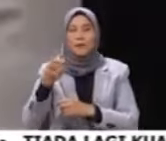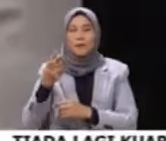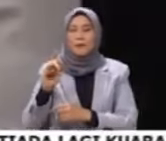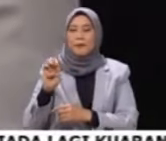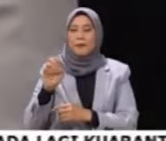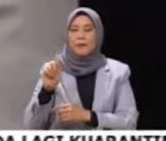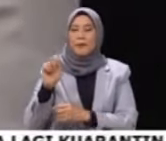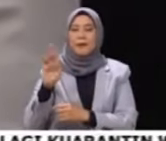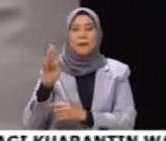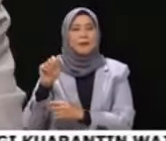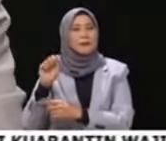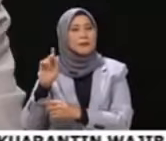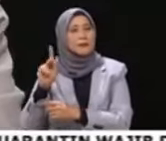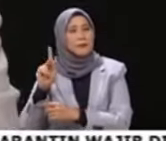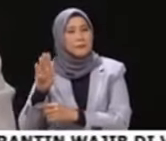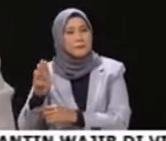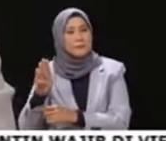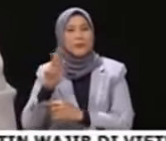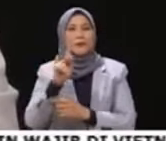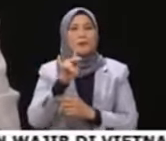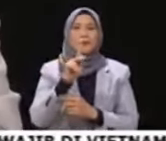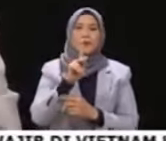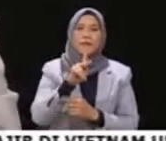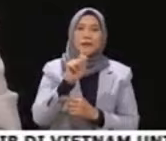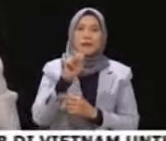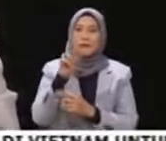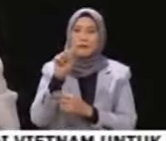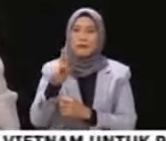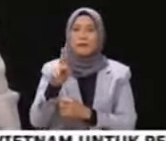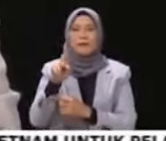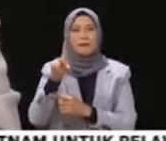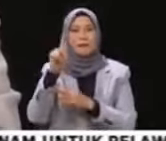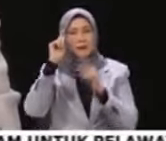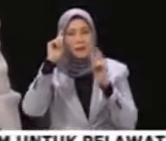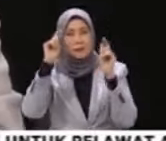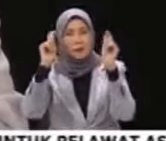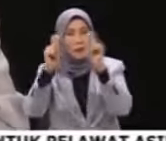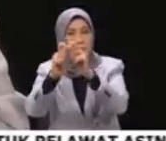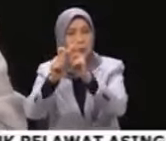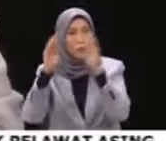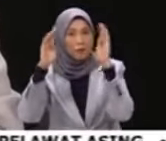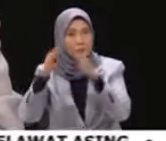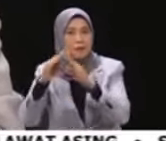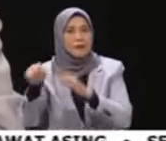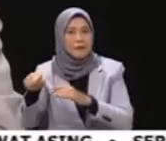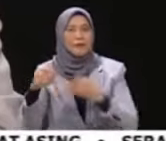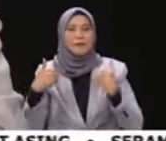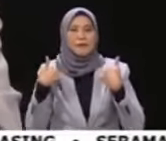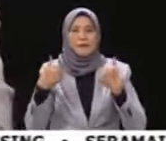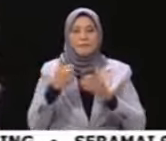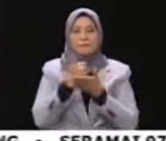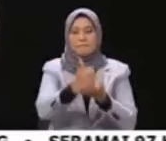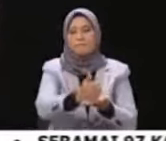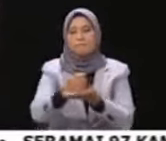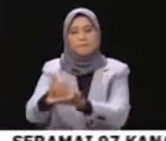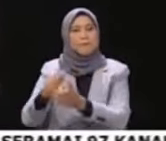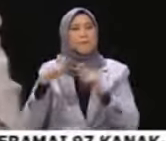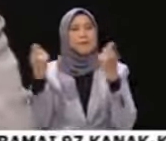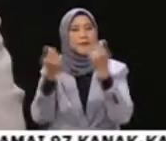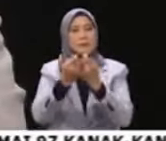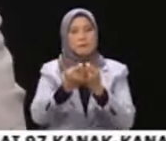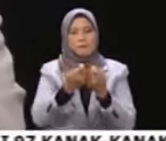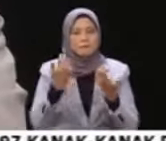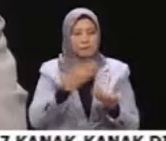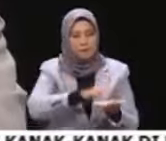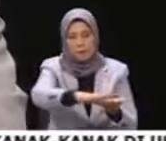Pementakap, pergi di Karak, pergi di Temeluh. Bersama-sama dengan agensi kita, ada yang datang untuk kita pergi dengan skot untuk